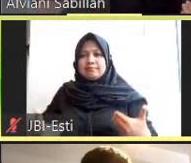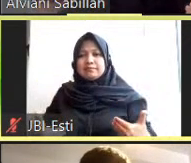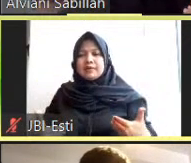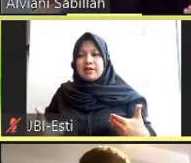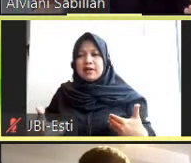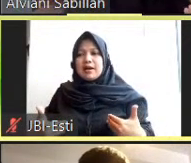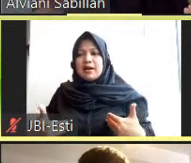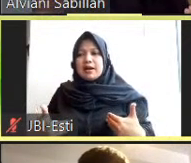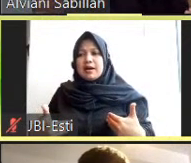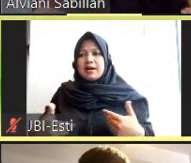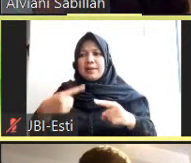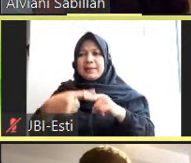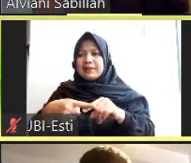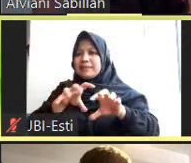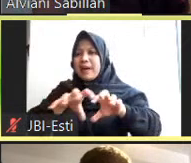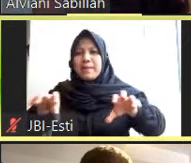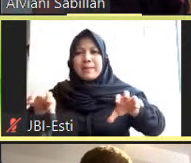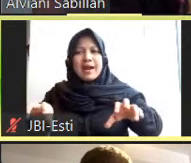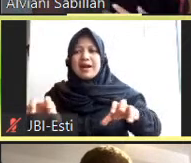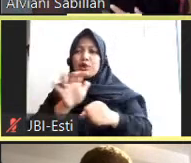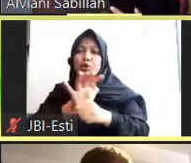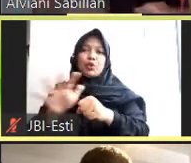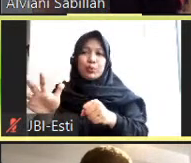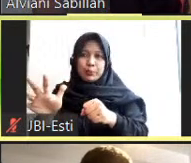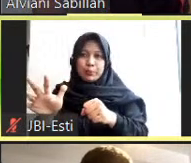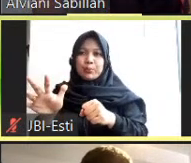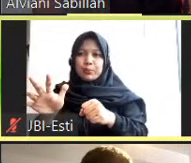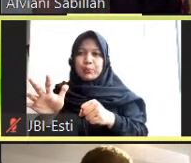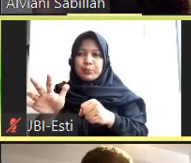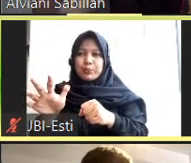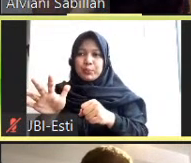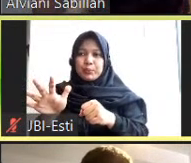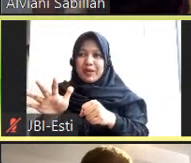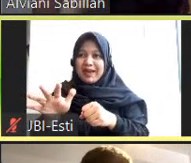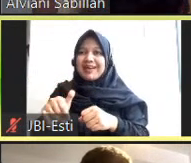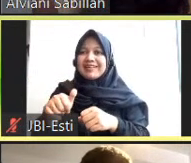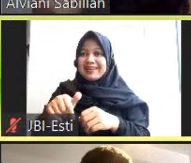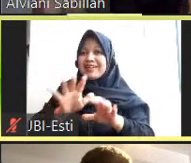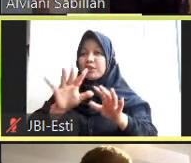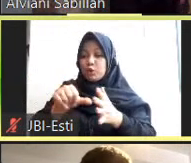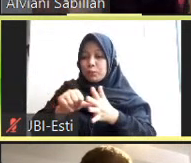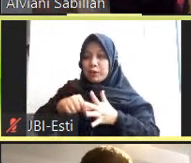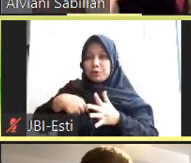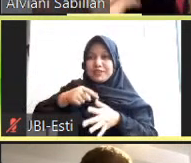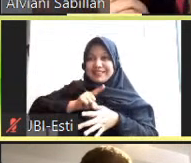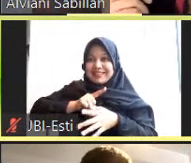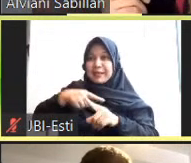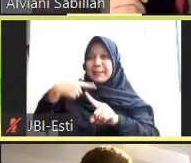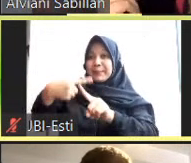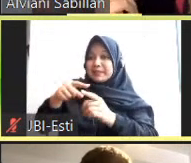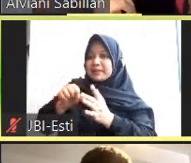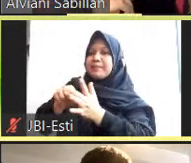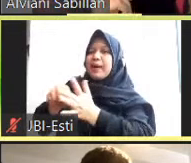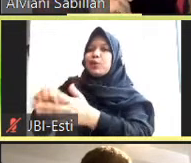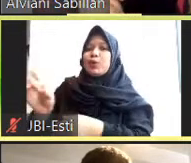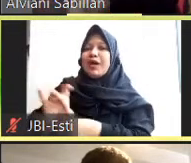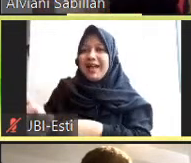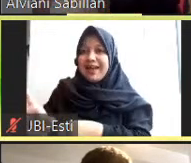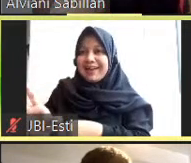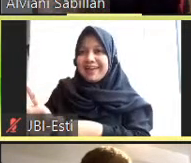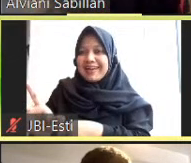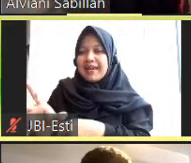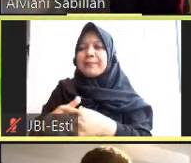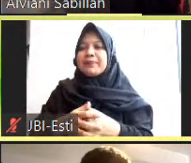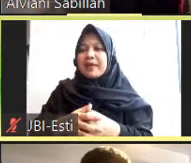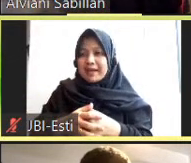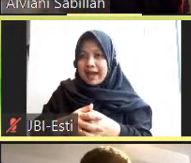stamina dan juga pembekalan logistik ini cukup untuk diri kita dan juga orang lain gitu. Tantangannya adalah kita sangat punya resiko